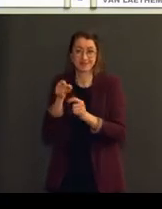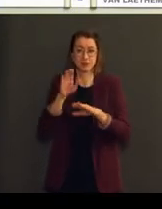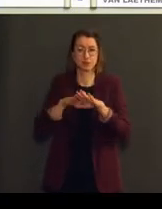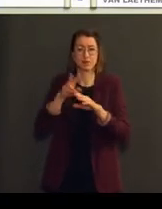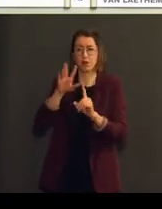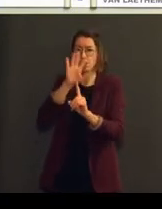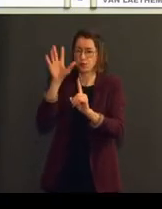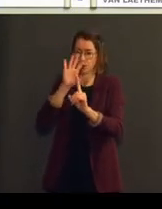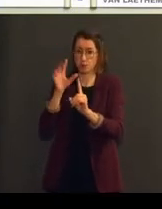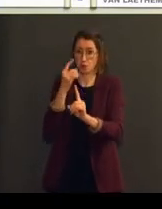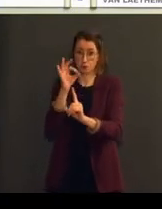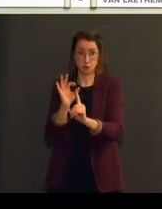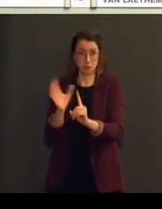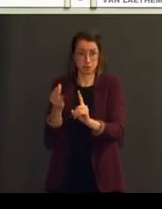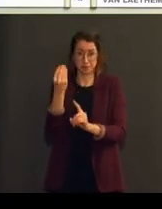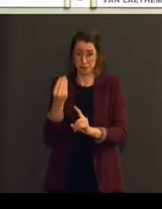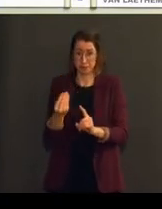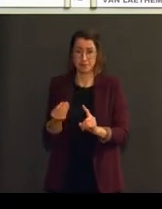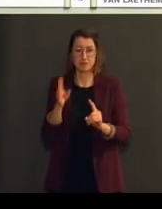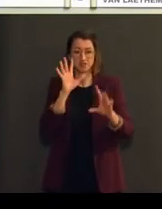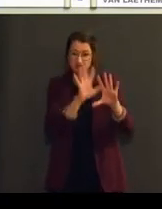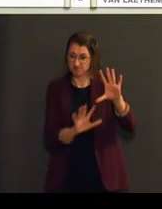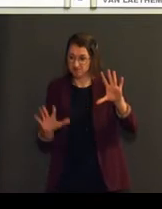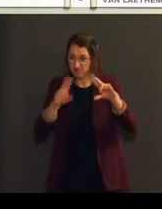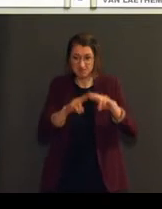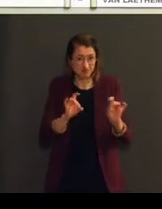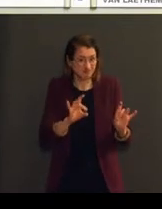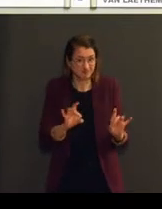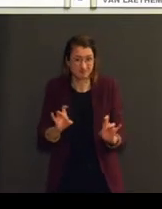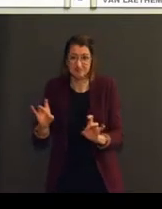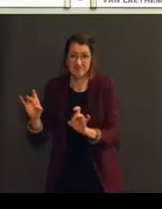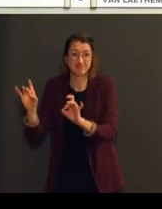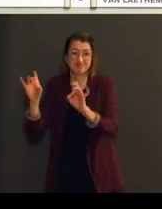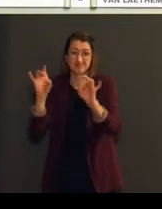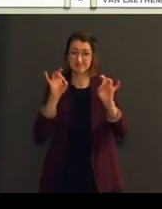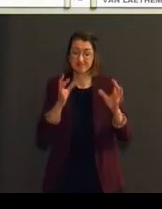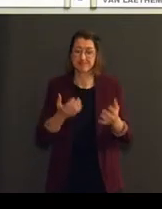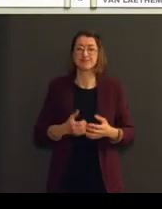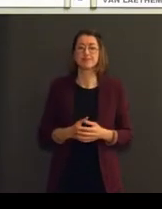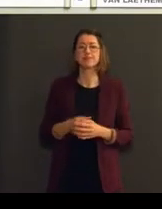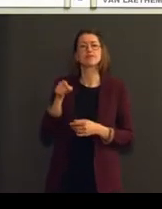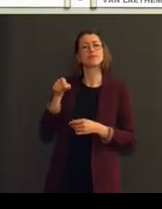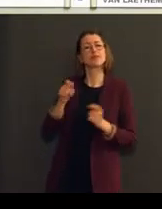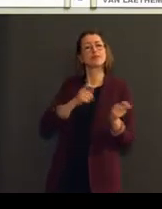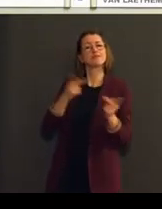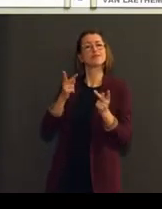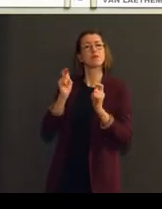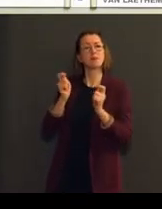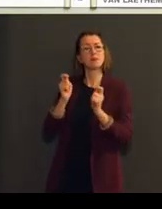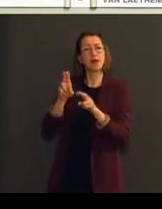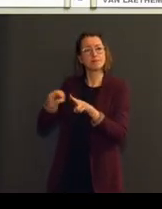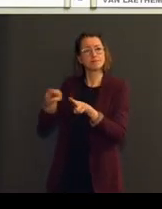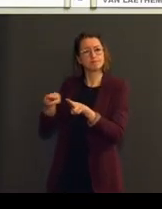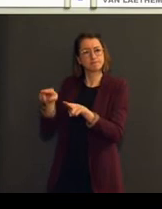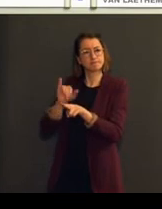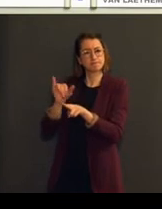du vaccin à ce niveau. Au niveau des hospitalisations, on voit que les résidents de maisons de repos et de soins ne constituent plus